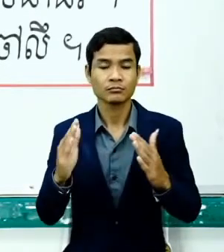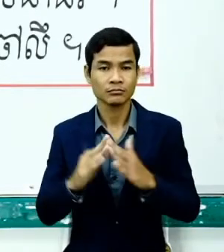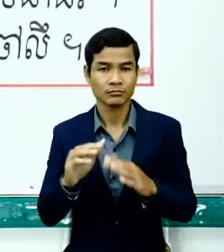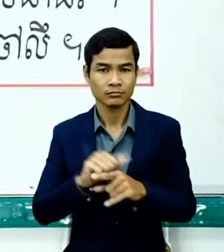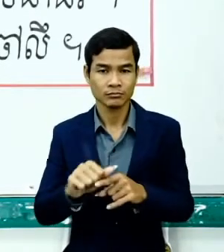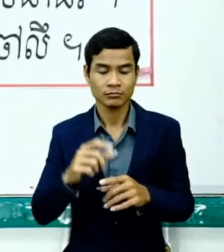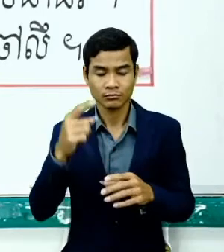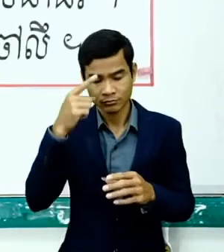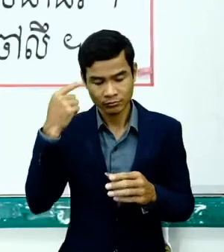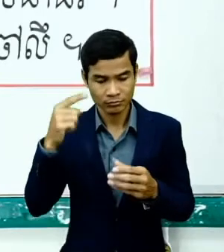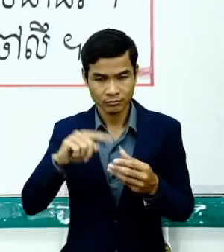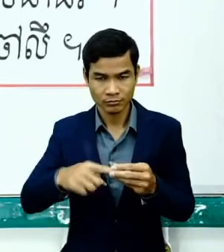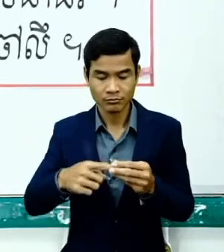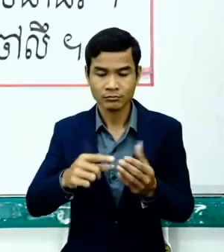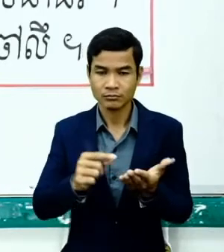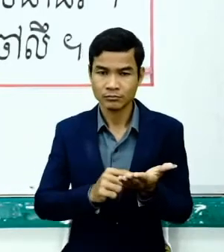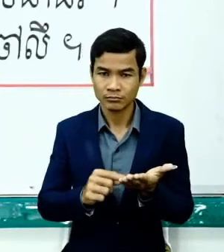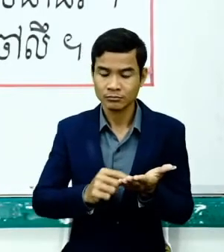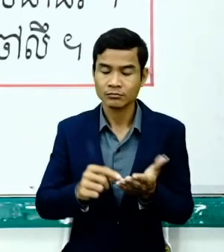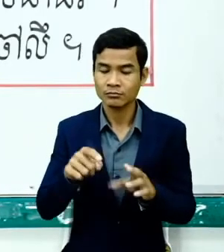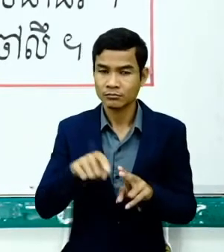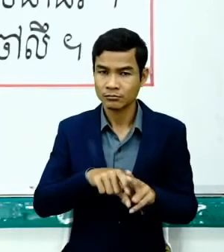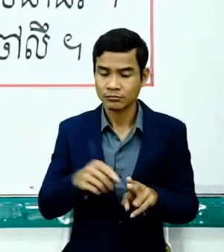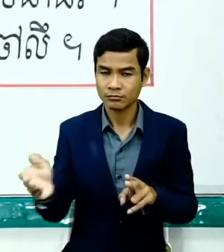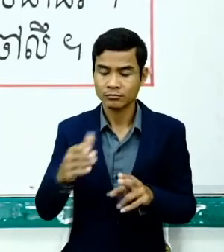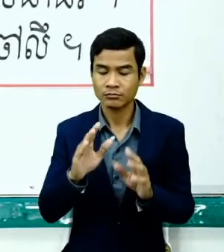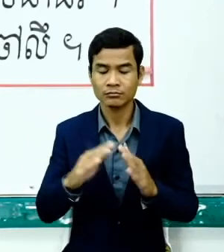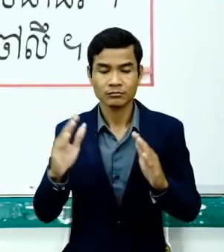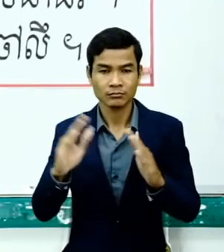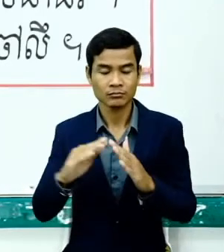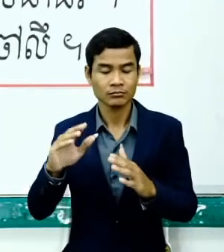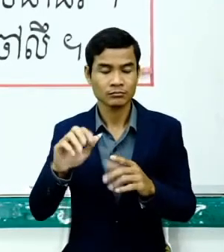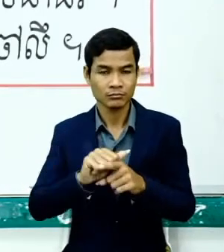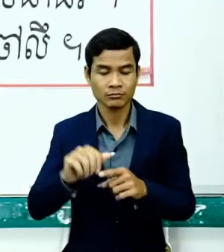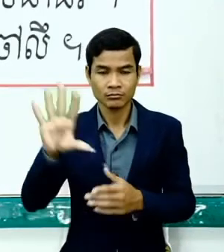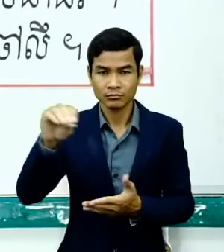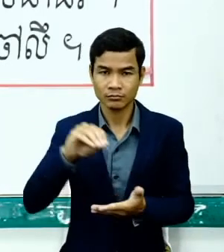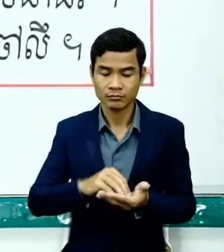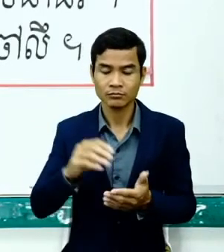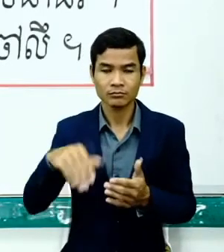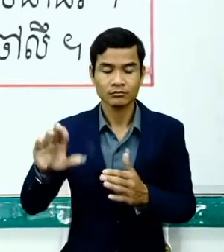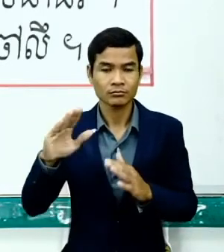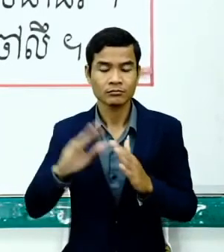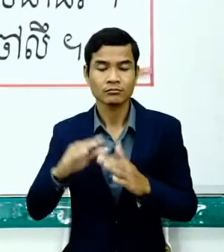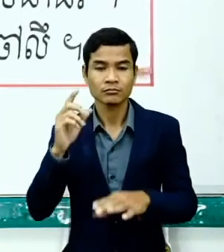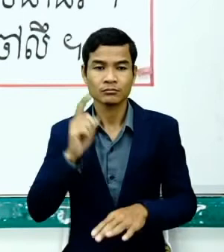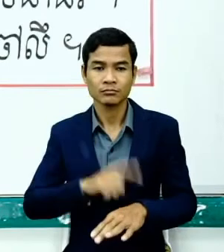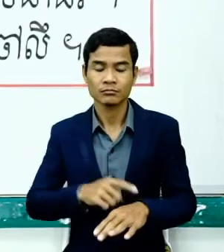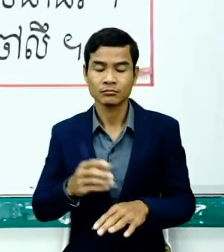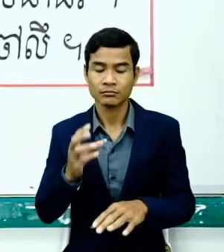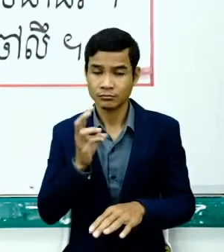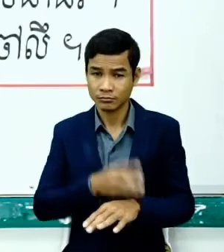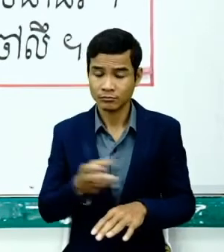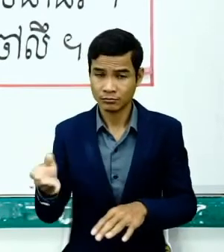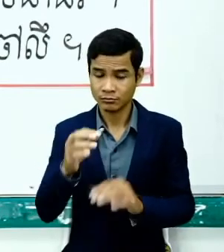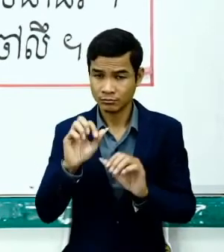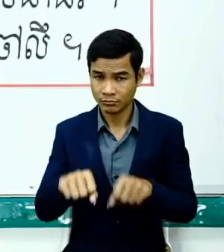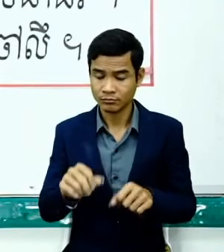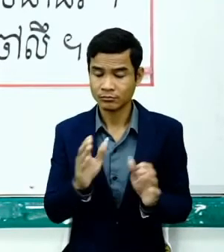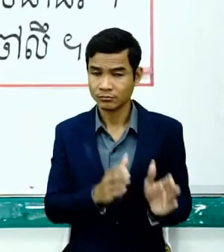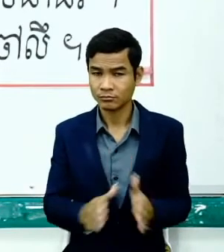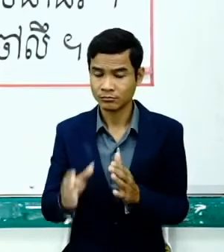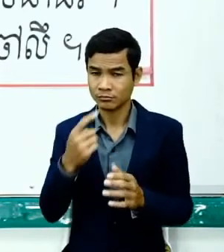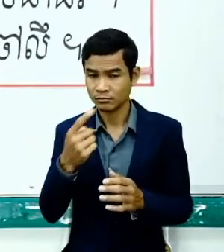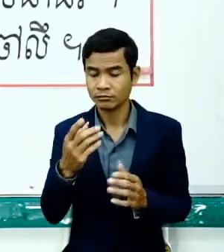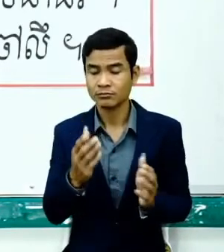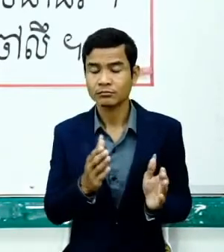ខ្មៅដៃបន្ទាត់ចូលលោបដើម្បីយកកិច្ចការទៅធ្វើទាំងអស់គ្នាចាអ្នកគ្រូទឹកពេលឲ្យកូនលើកសម្ភារៈដែលអ្នកគ្រូបានរៀបរាប់អំបញ្ញមិ